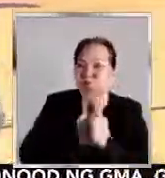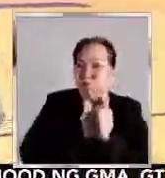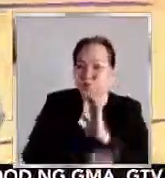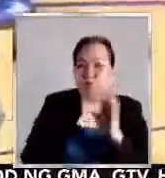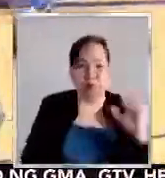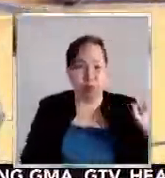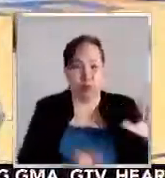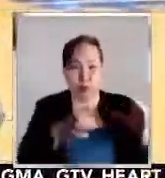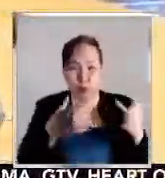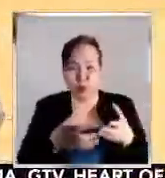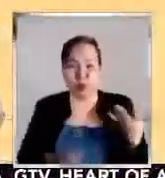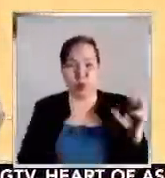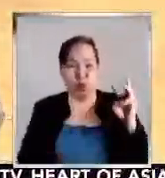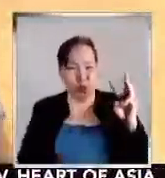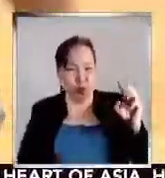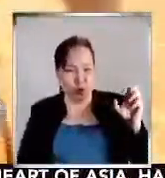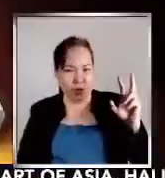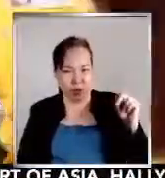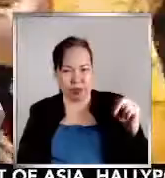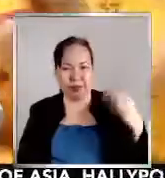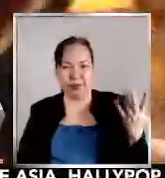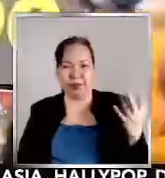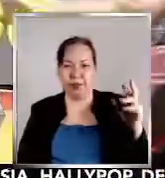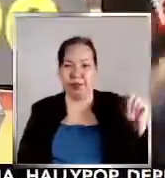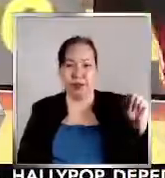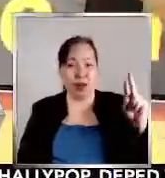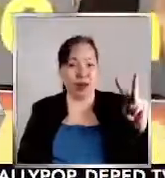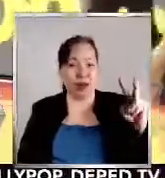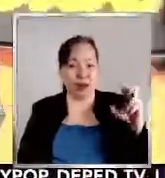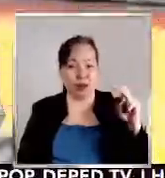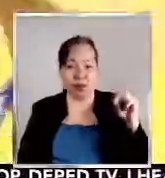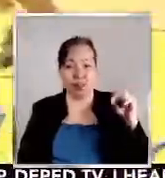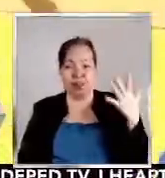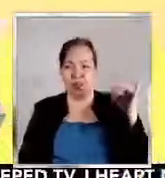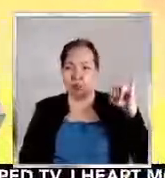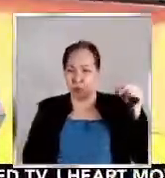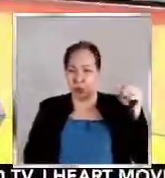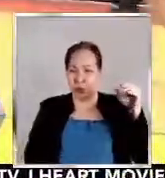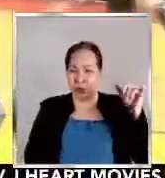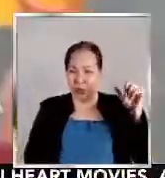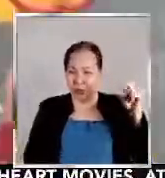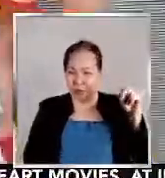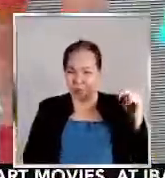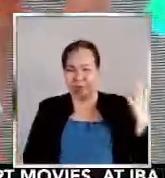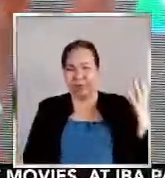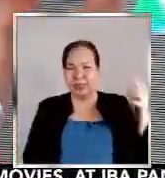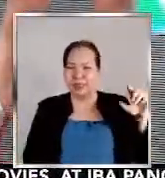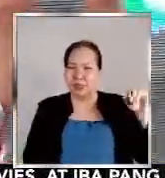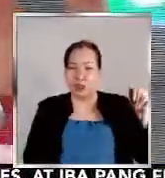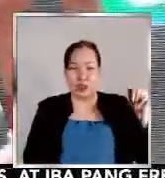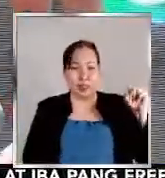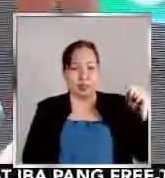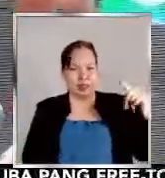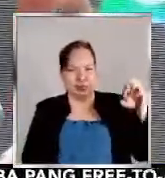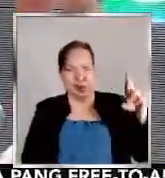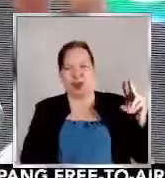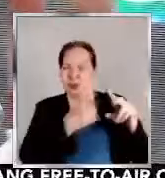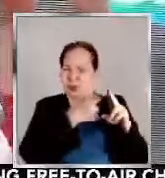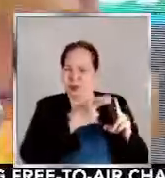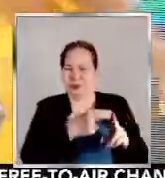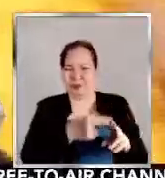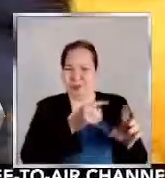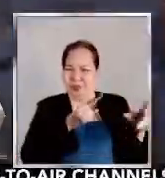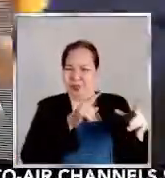Warren Bonifacio, Arvin Gamboa, Joaquin Garcia, Jasper Salenga at Paolo Hernandez. At gaya ng theme